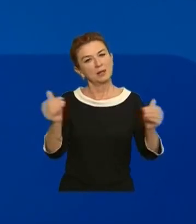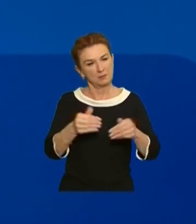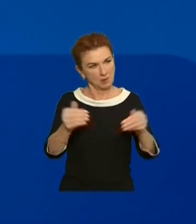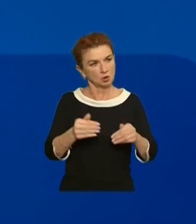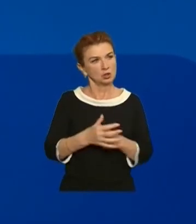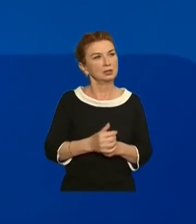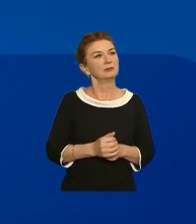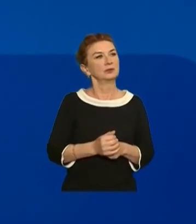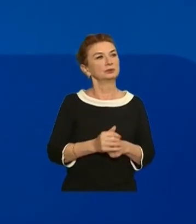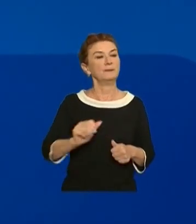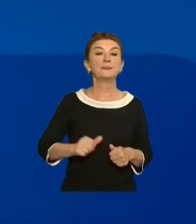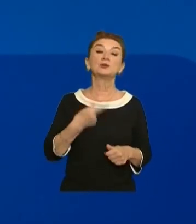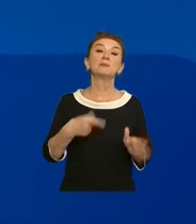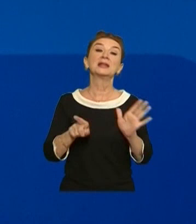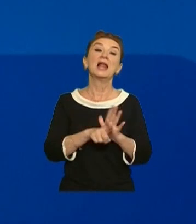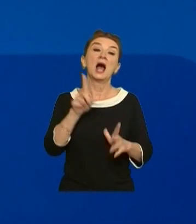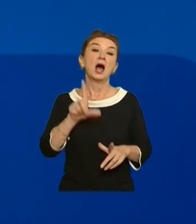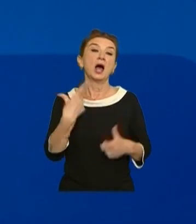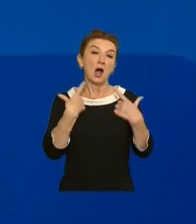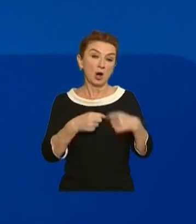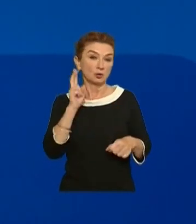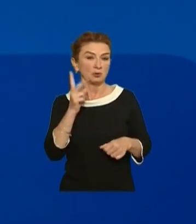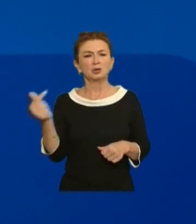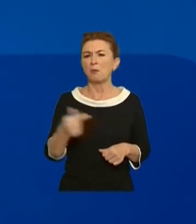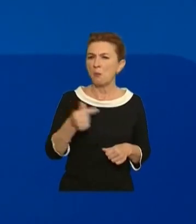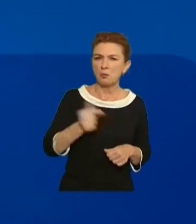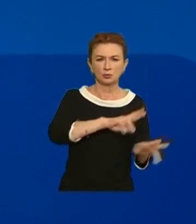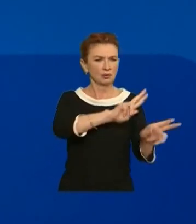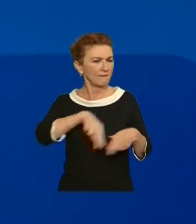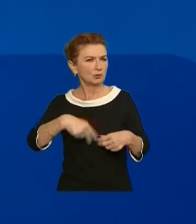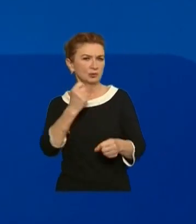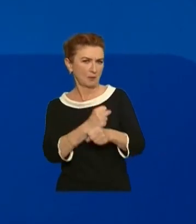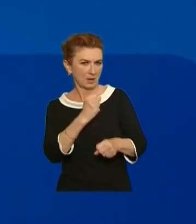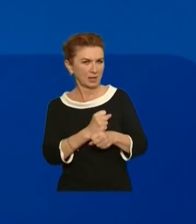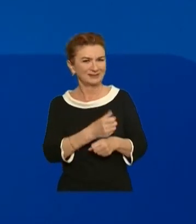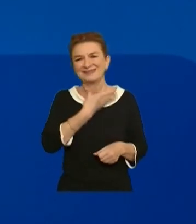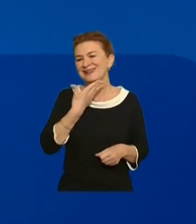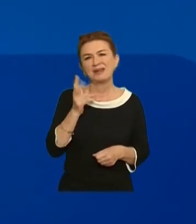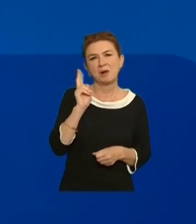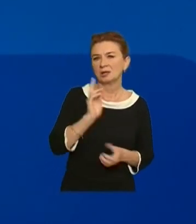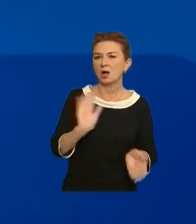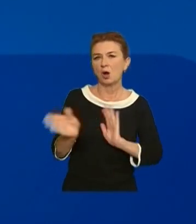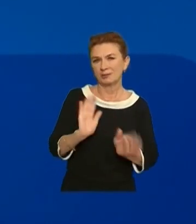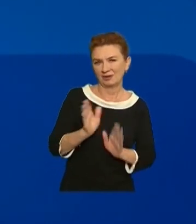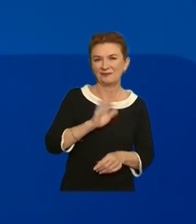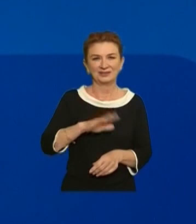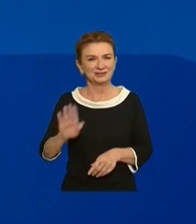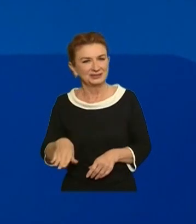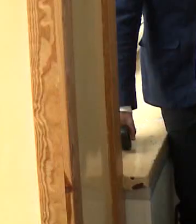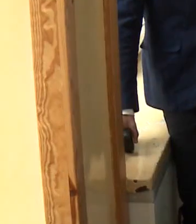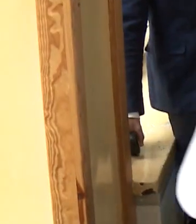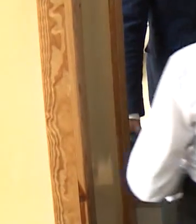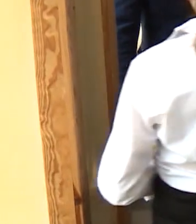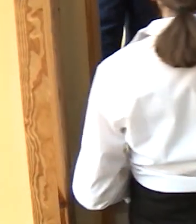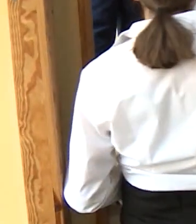kolei tych osób, które muszą wrócić do pracy, nie mają już z kim absolutnie zostawić swojej pociechy swojego